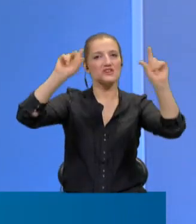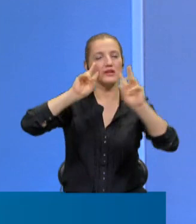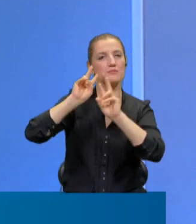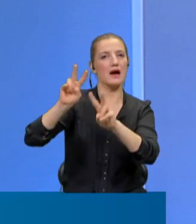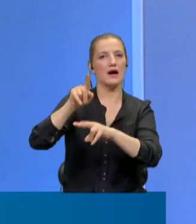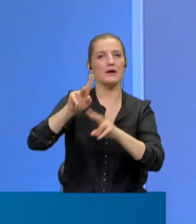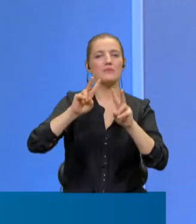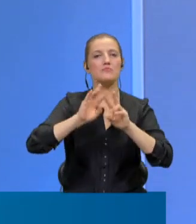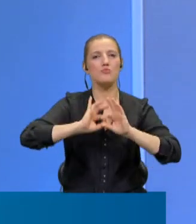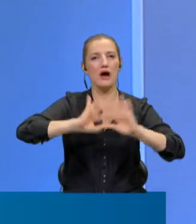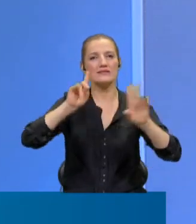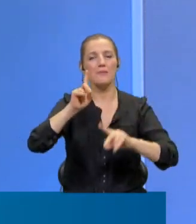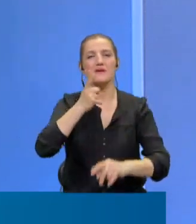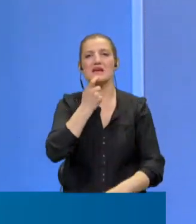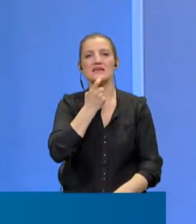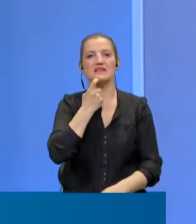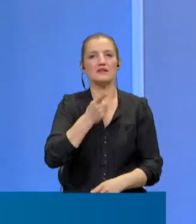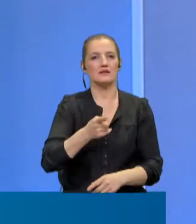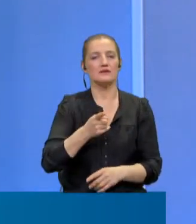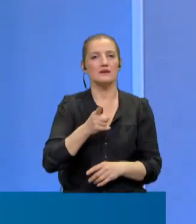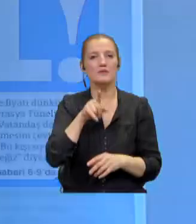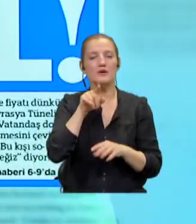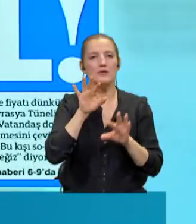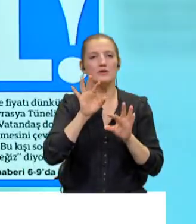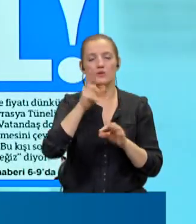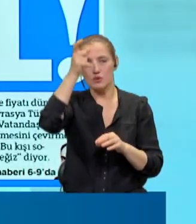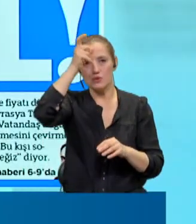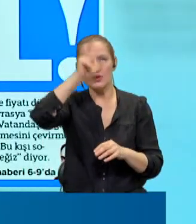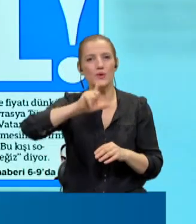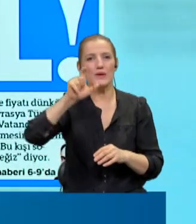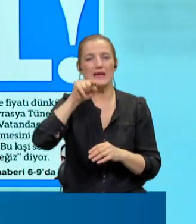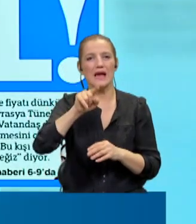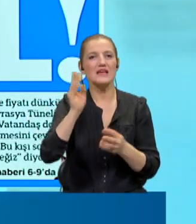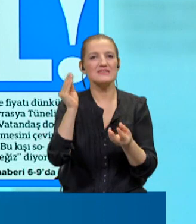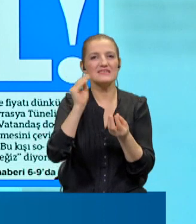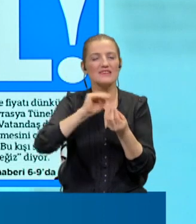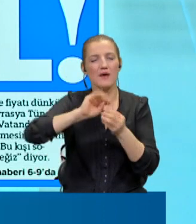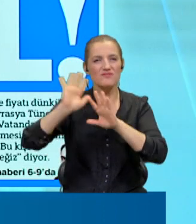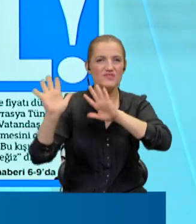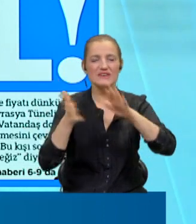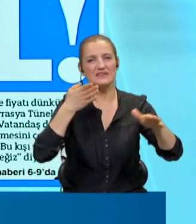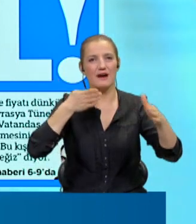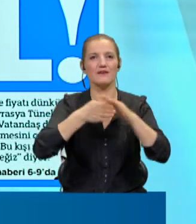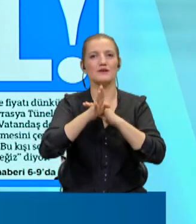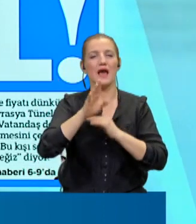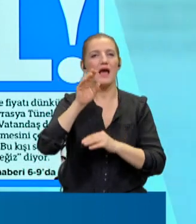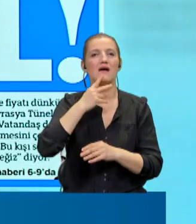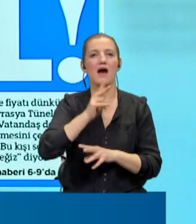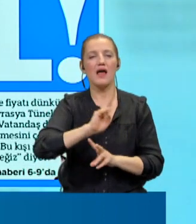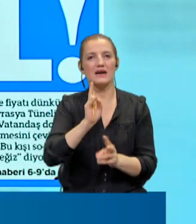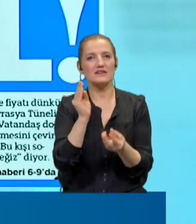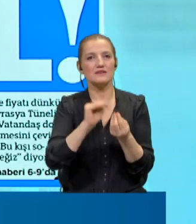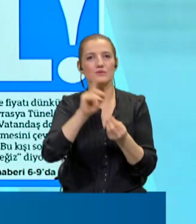bu muazzam bir yıl Türkiye yeni yılın ilk gününe zam kasırgası ile girdi elektriğe zam 100